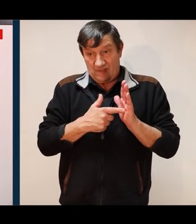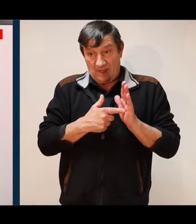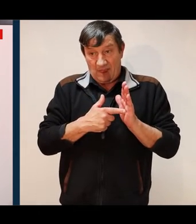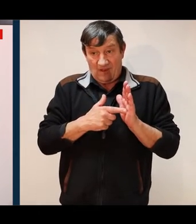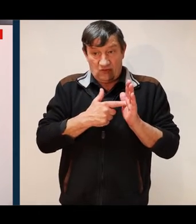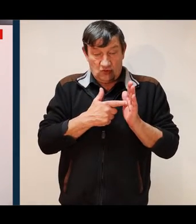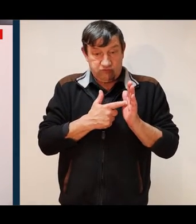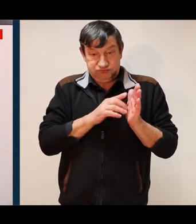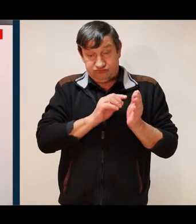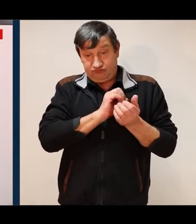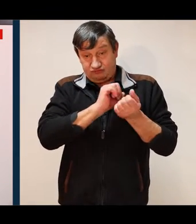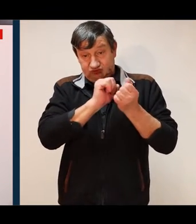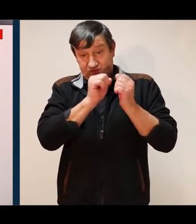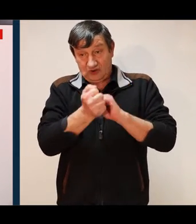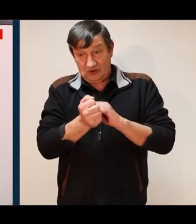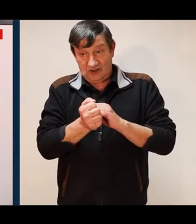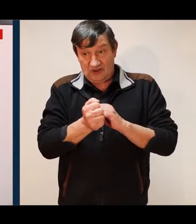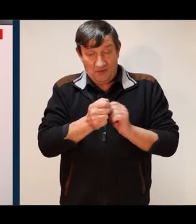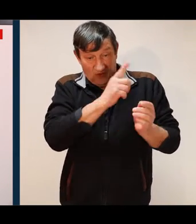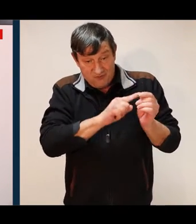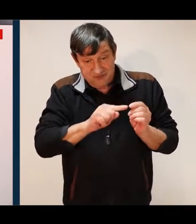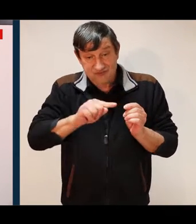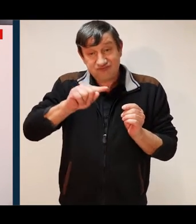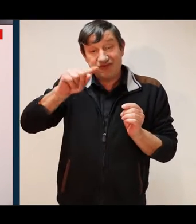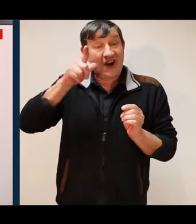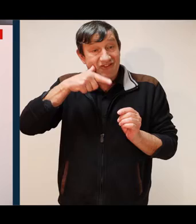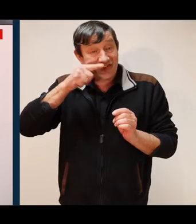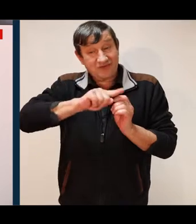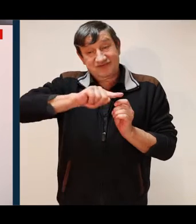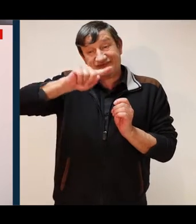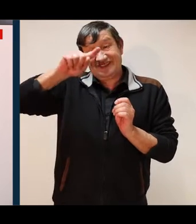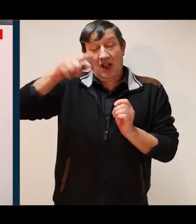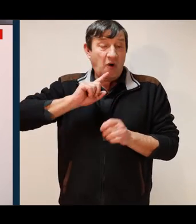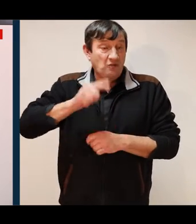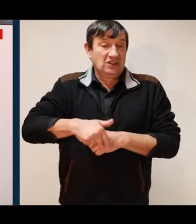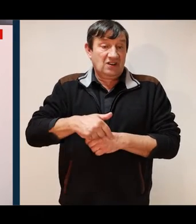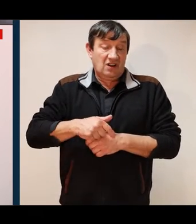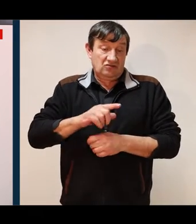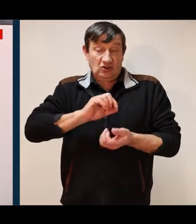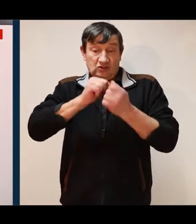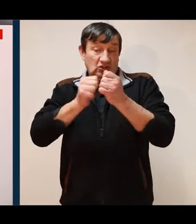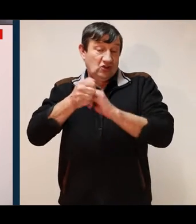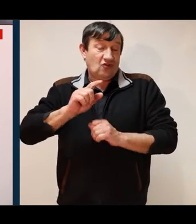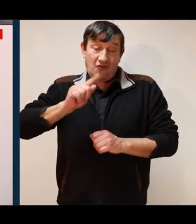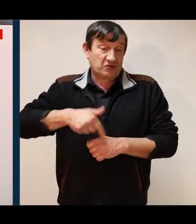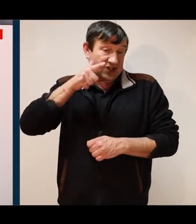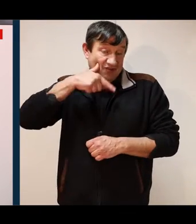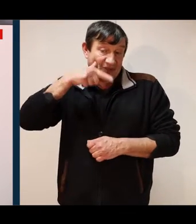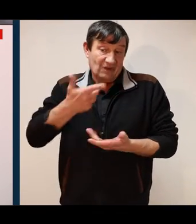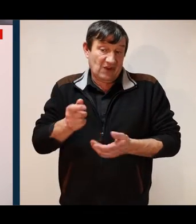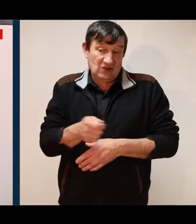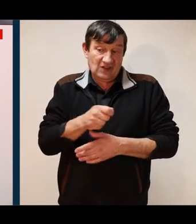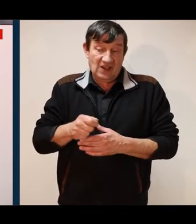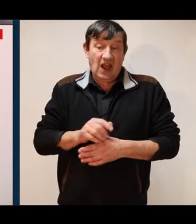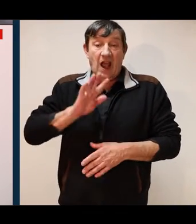je me mets en route pour refaire cet effort qui est indispensable à chaque fois qu'on rentre dans un nouveau poste.